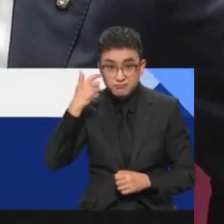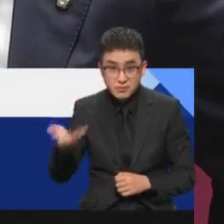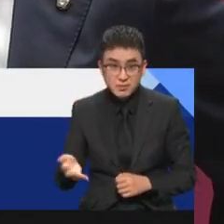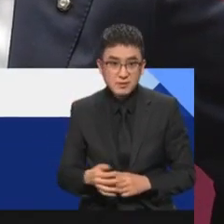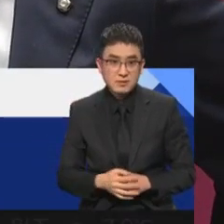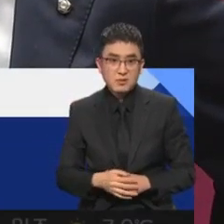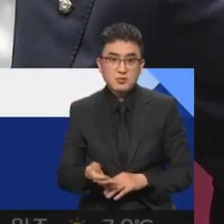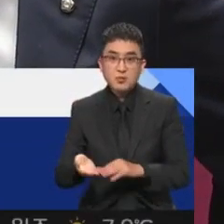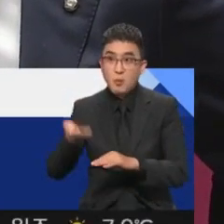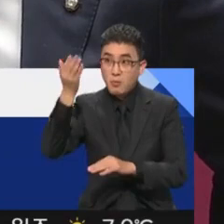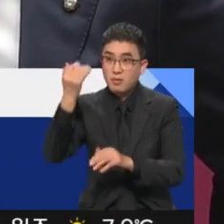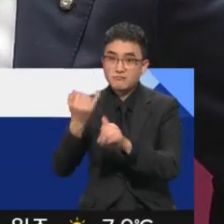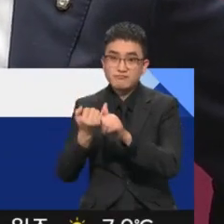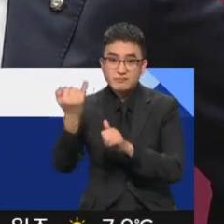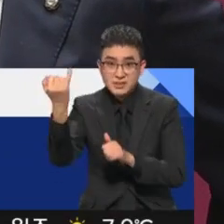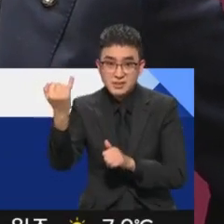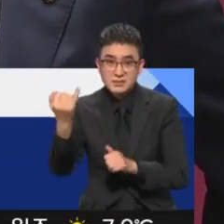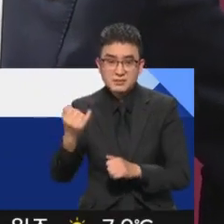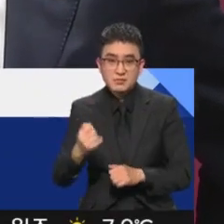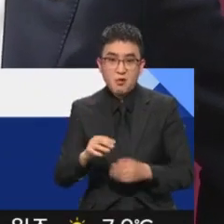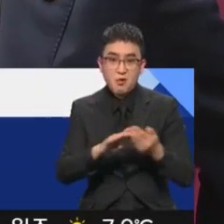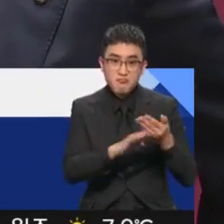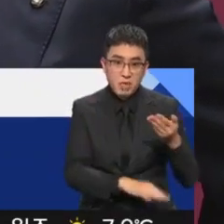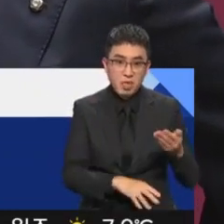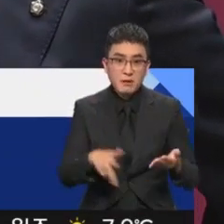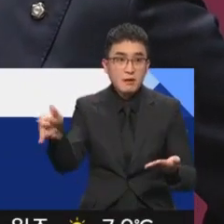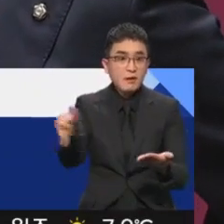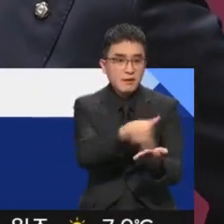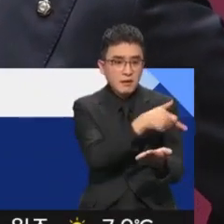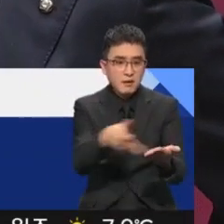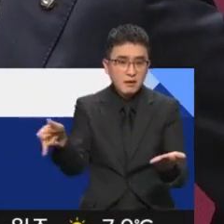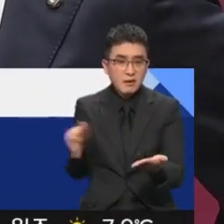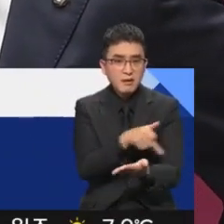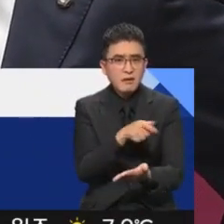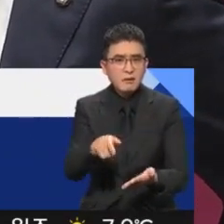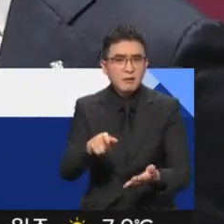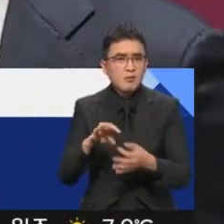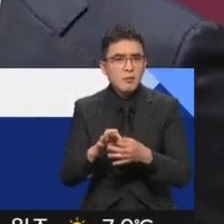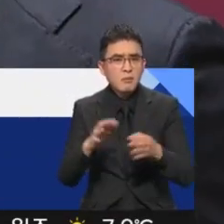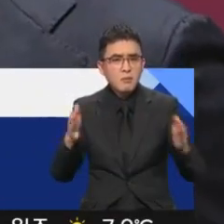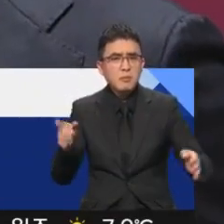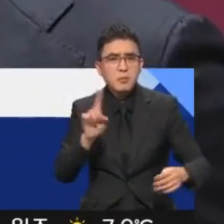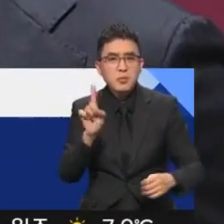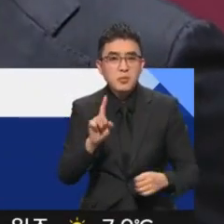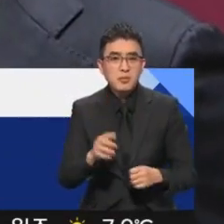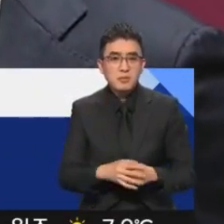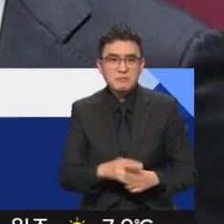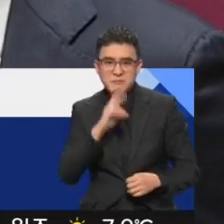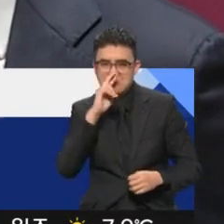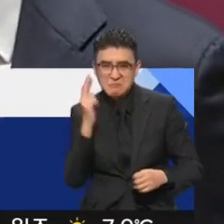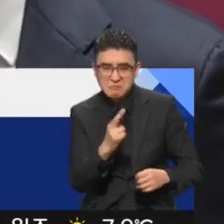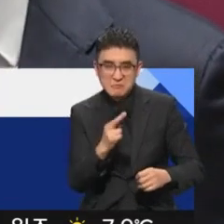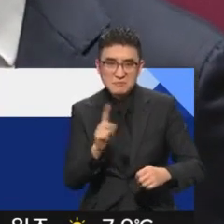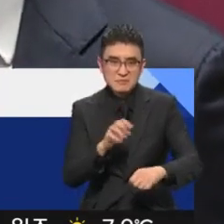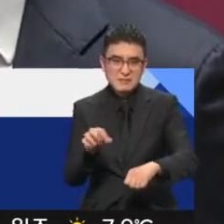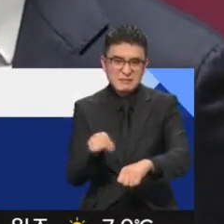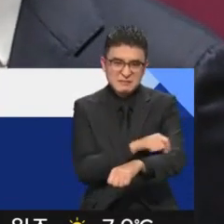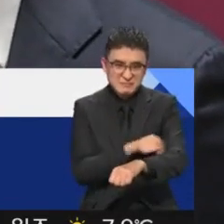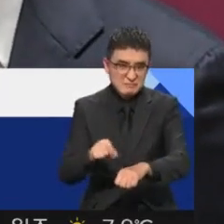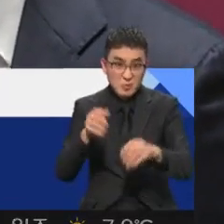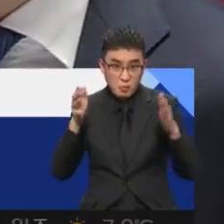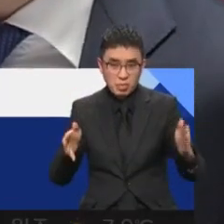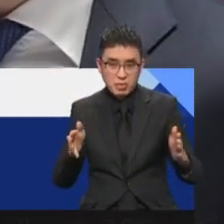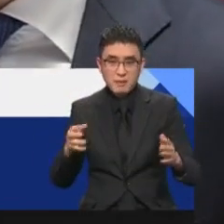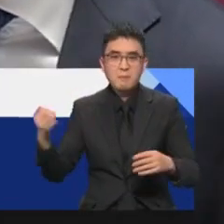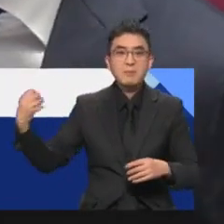부인과 후배가 카톡을 했다. 이걸 어떤 관계라고 하느냐. 아주 밀착 관계라든가 특수 관계로 볼 수밖에 없다. 이렇게